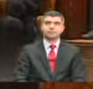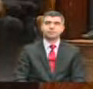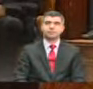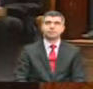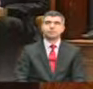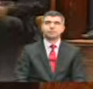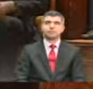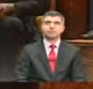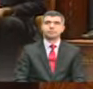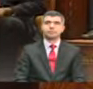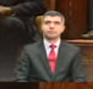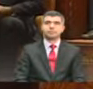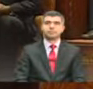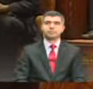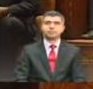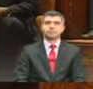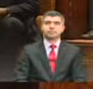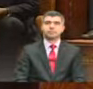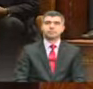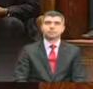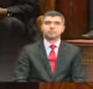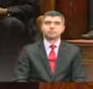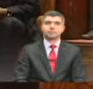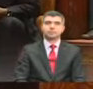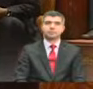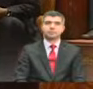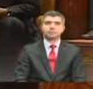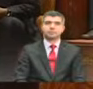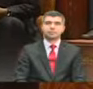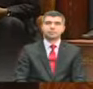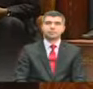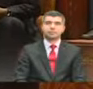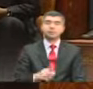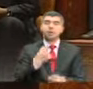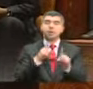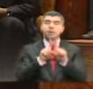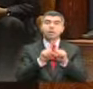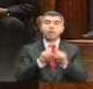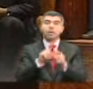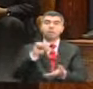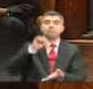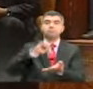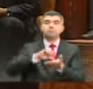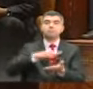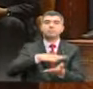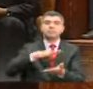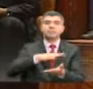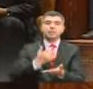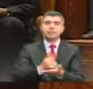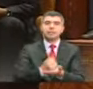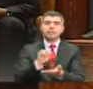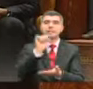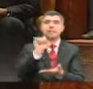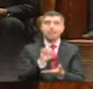الوزير. بغيت نخرج من الاغلبيه. لا تفضل يا كريم. سيدي قاسم ما زال ينتظر حصته وشراء